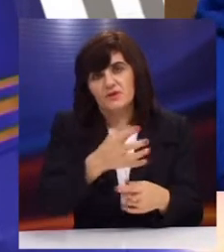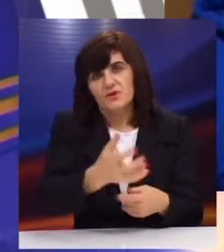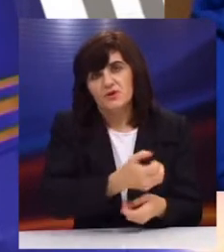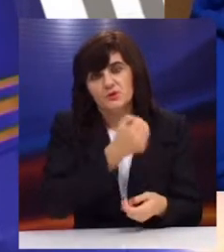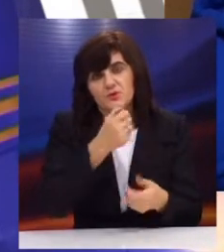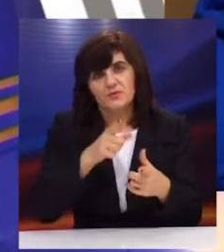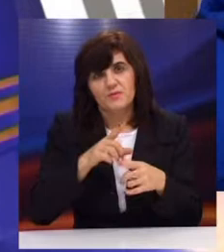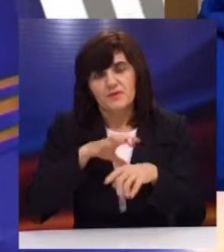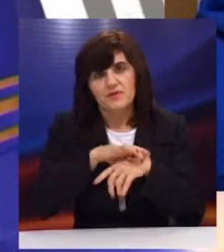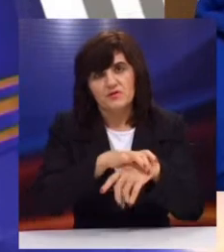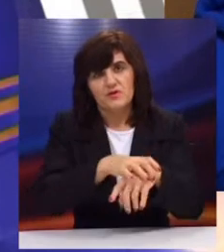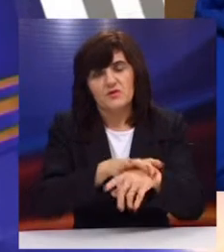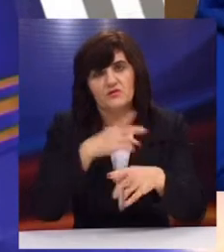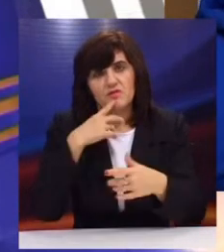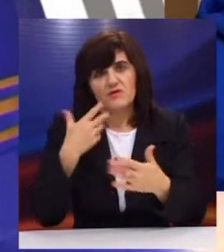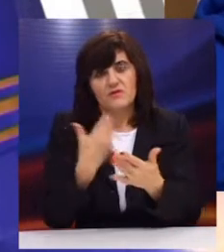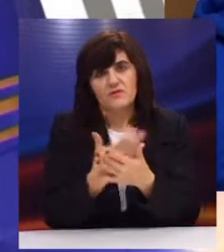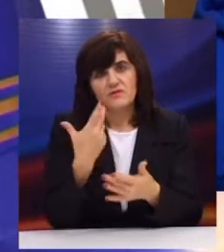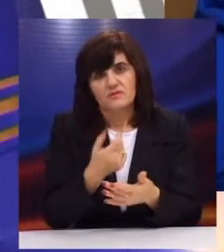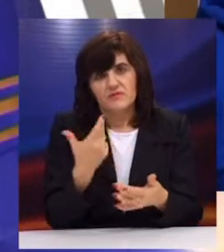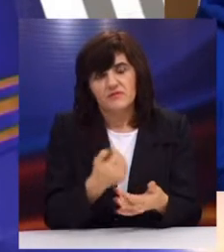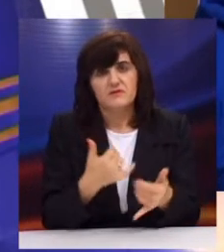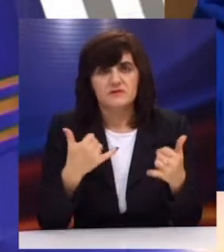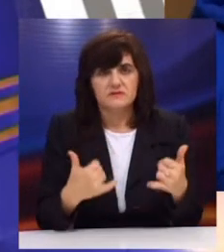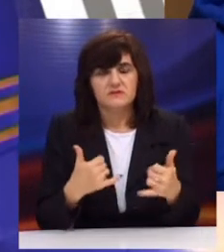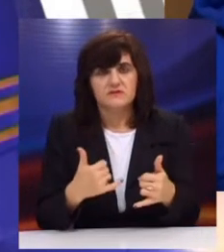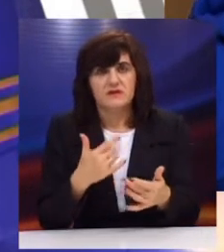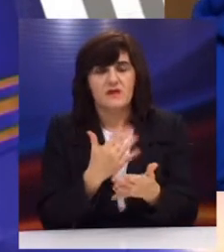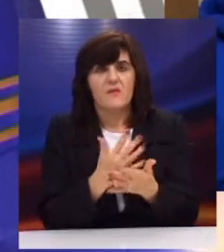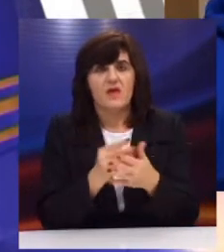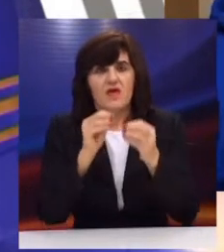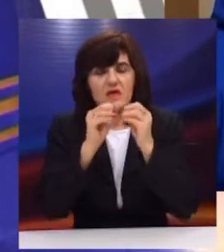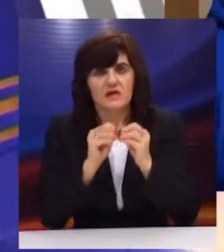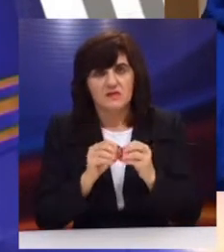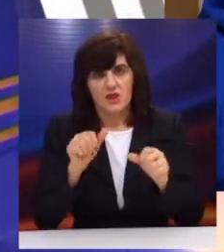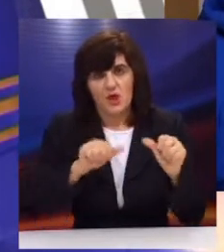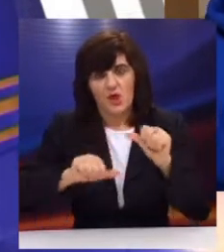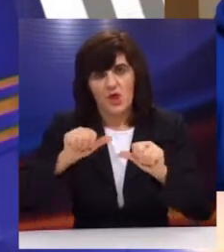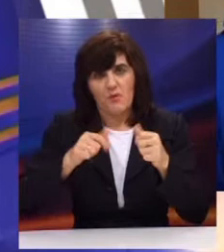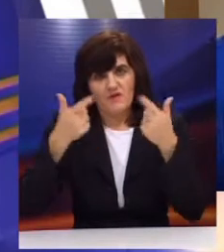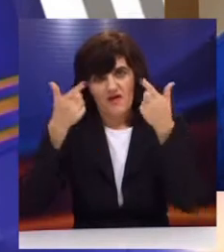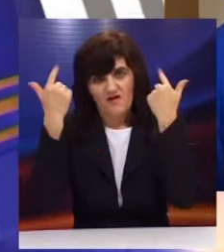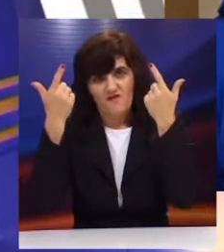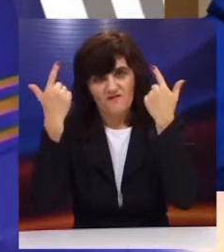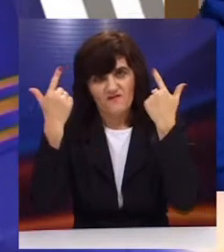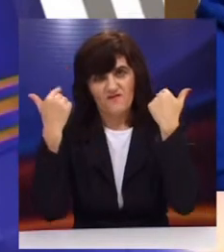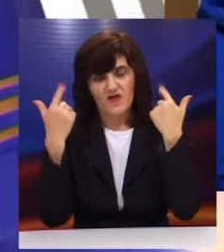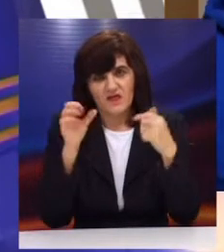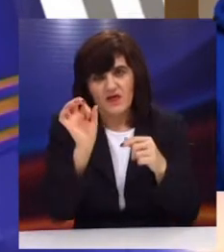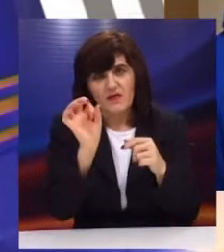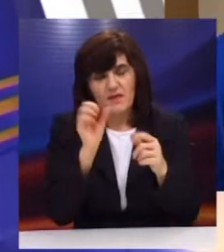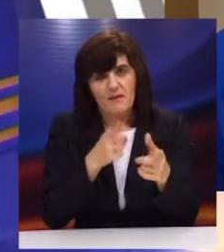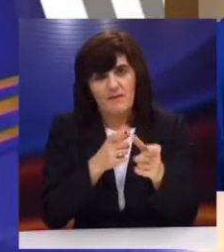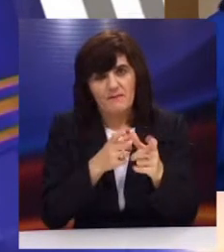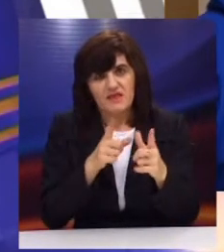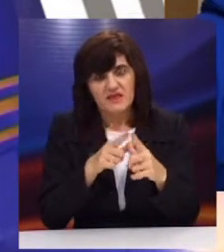preuzeli, nosili kod veterinara, tamo je primila terapije i sada je 28.10. zakazana operacija da se vade ove timetkići